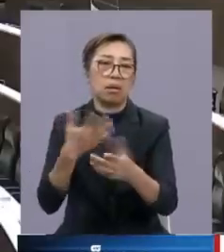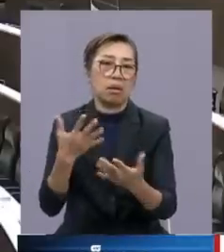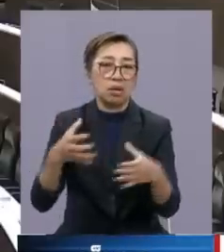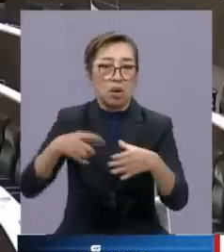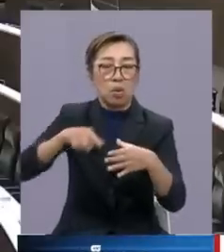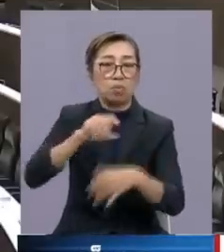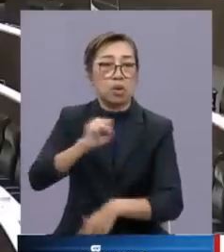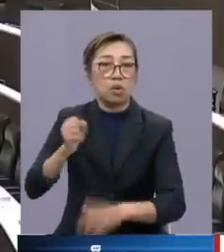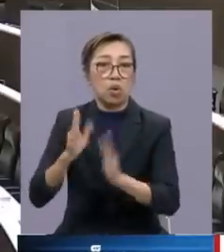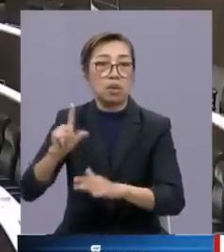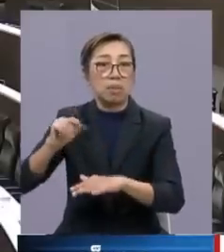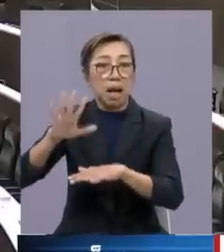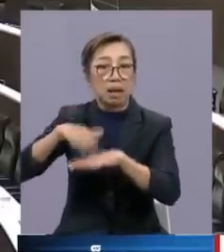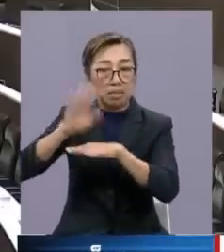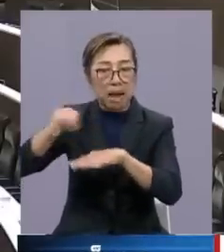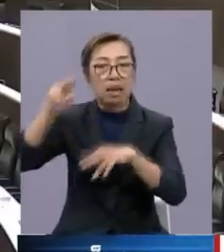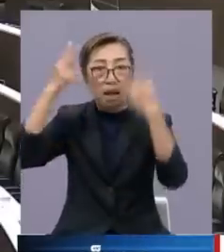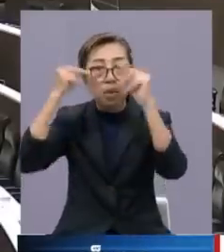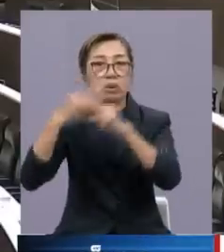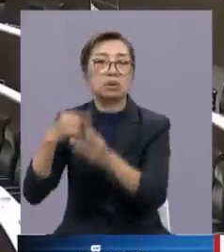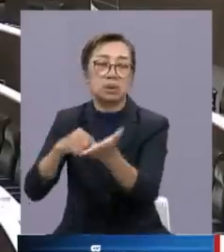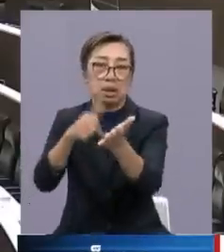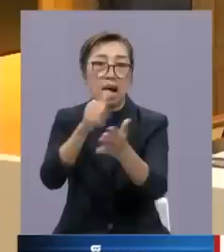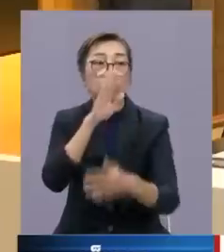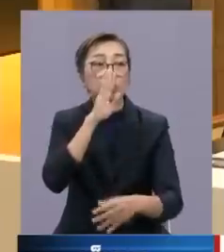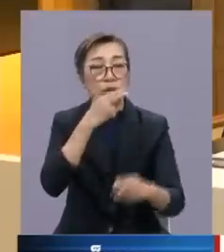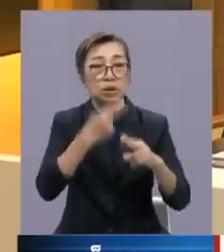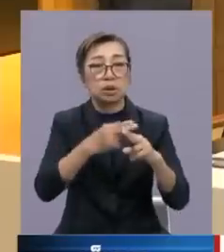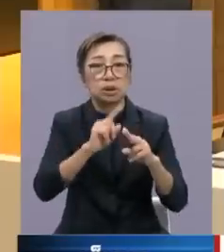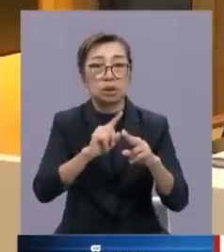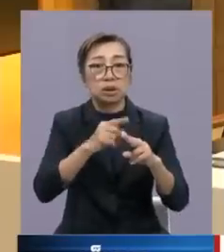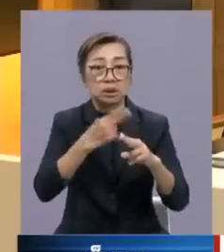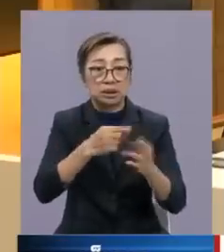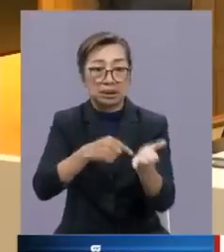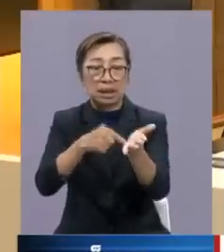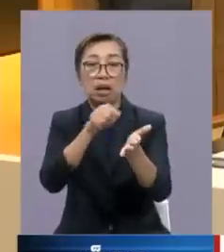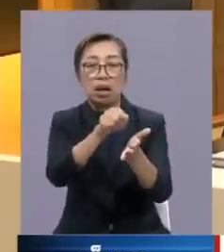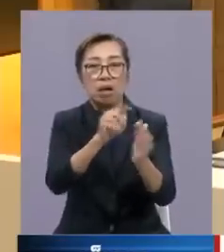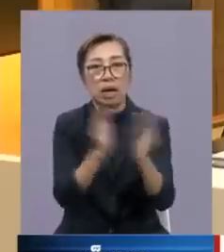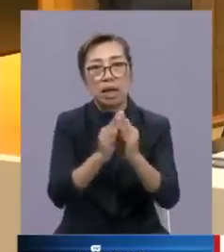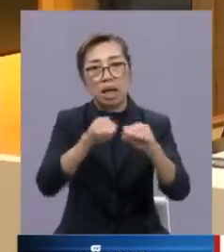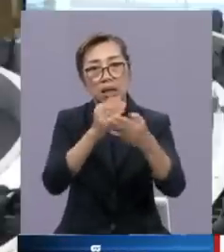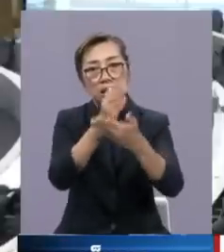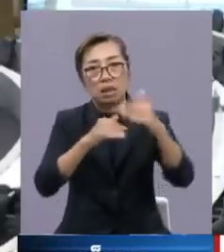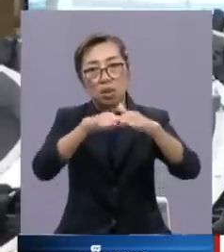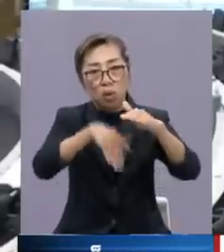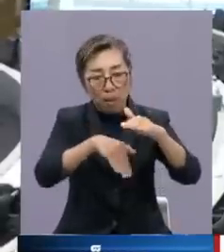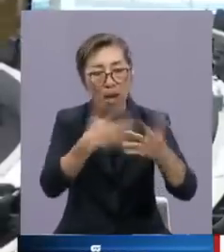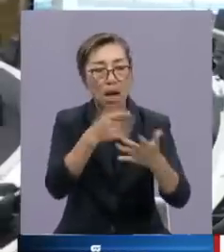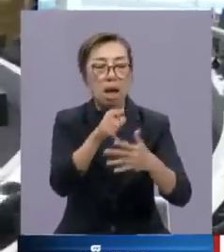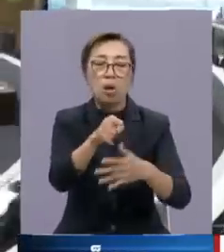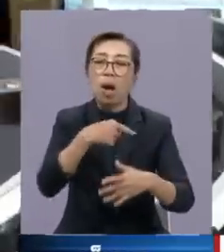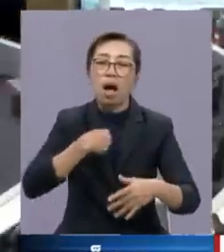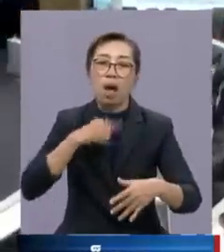ในสภาไม่ต่ำกว่า25คนส่วนถ้าหากคนแรกคะแนนไม่ถึงกึ่งนึงหรือว่าสละสิทธิ์ไปที่ประชุมสามารถเสนอชื่อใหม่